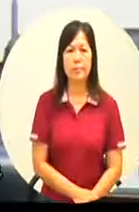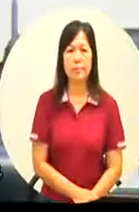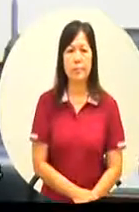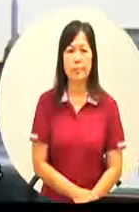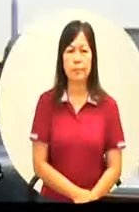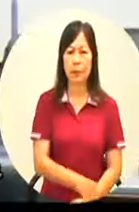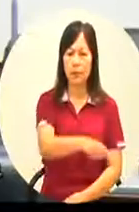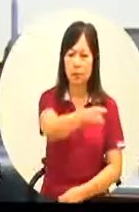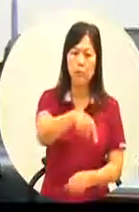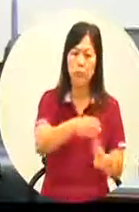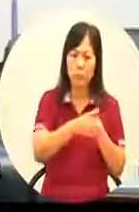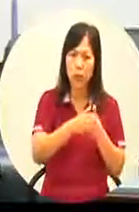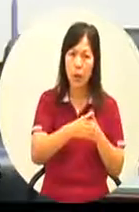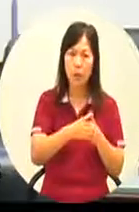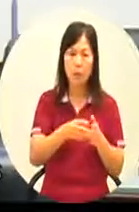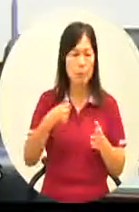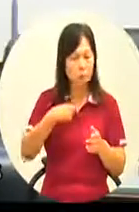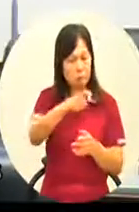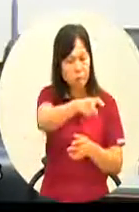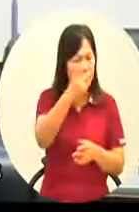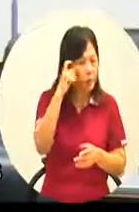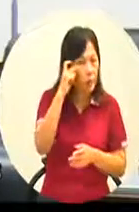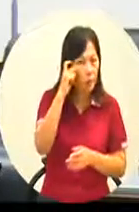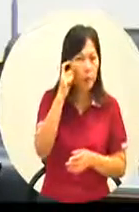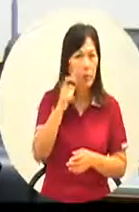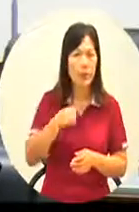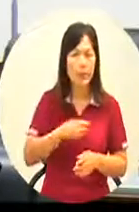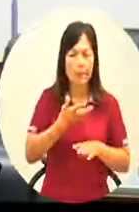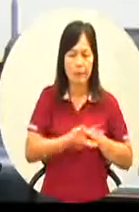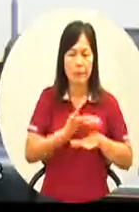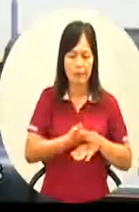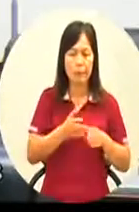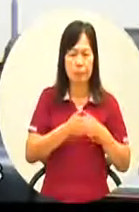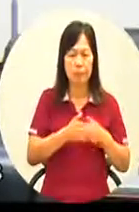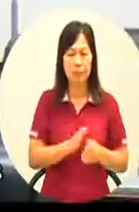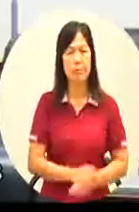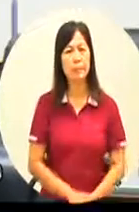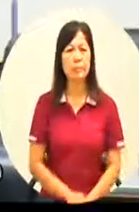百姓需要的，伊个想的，你该拢藏在你的心内，